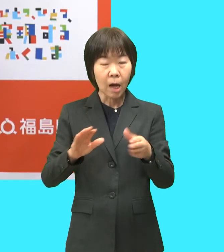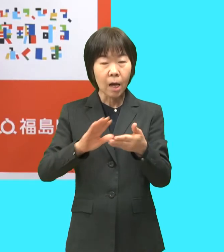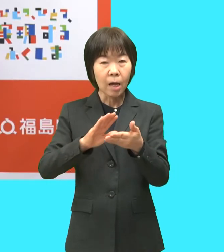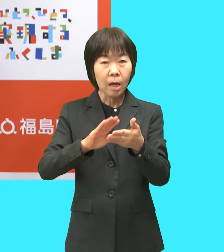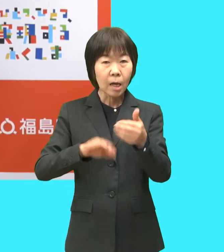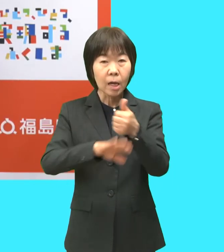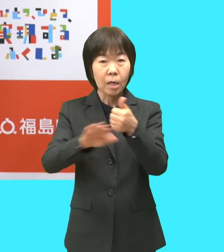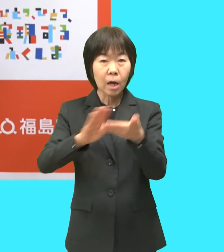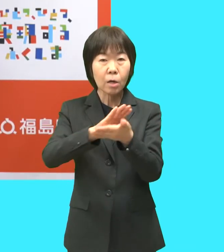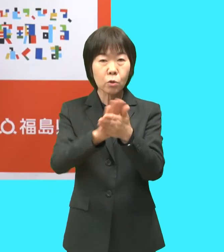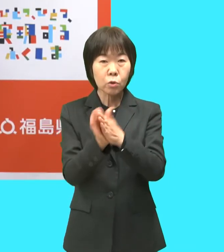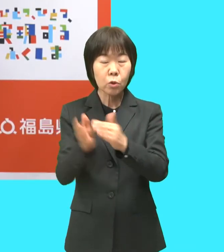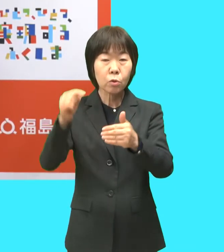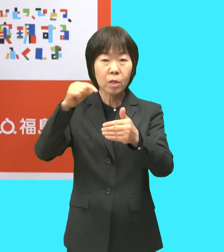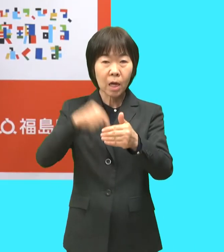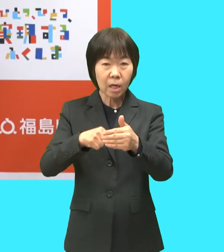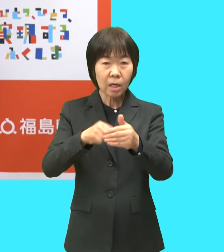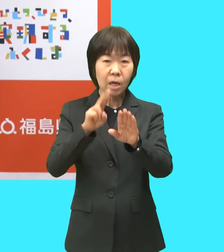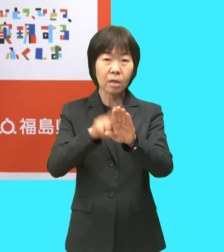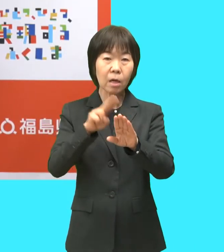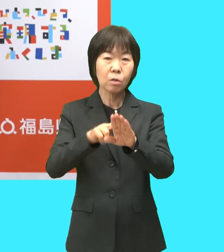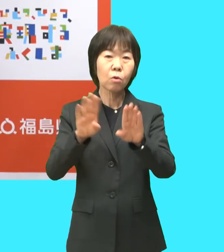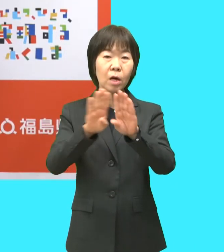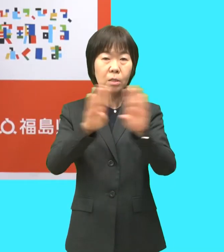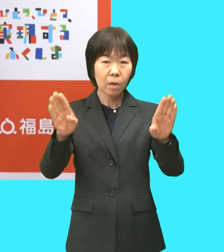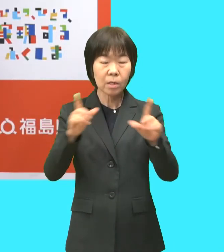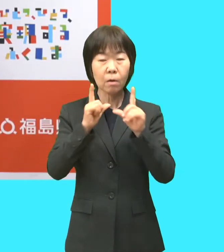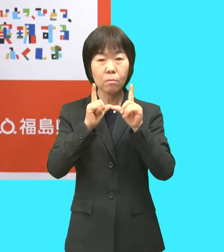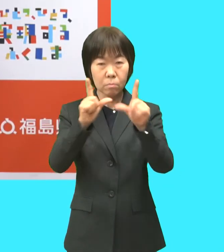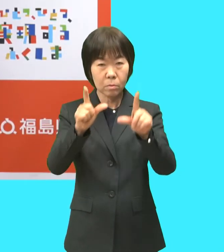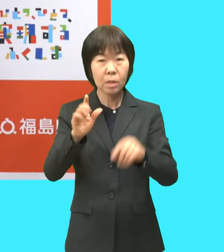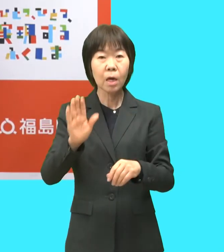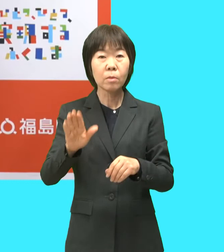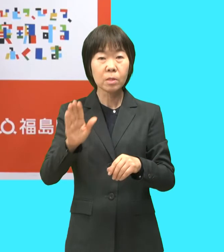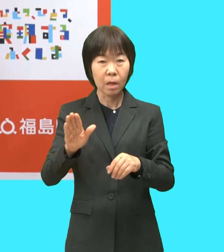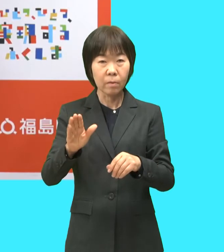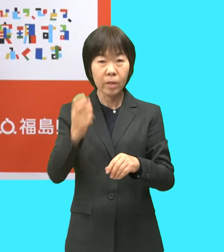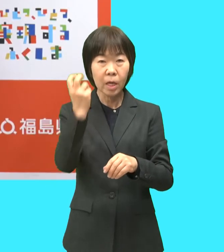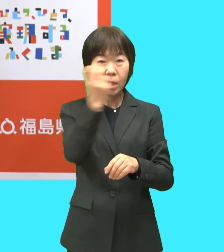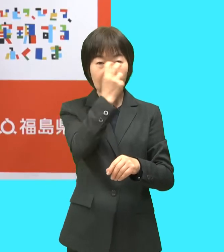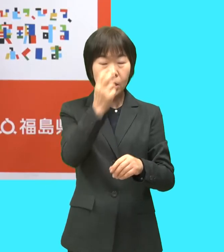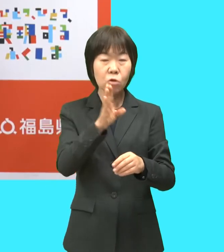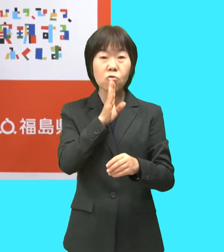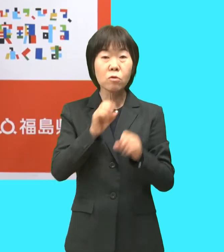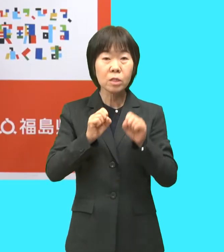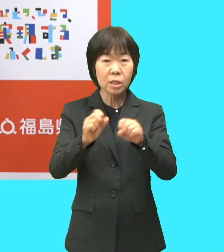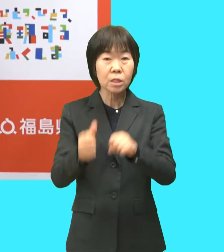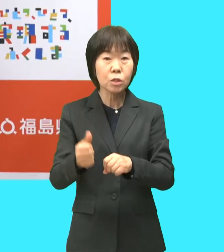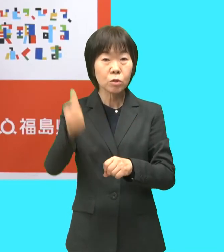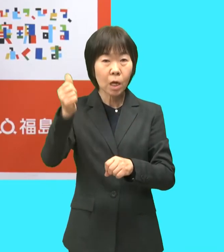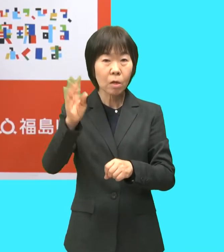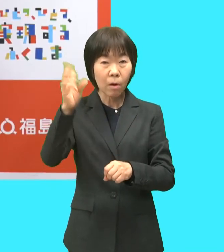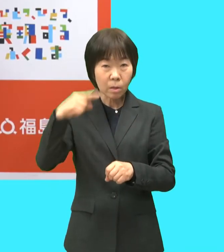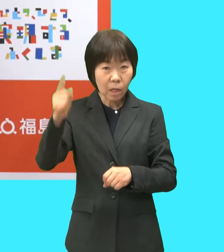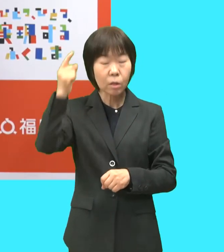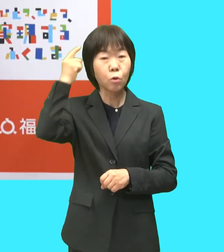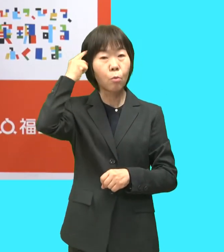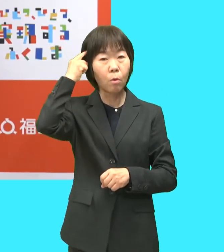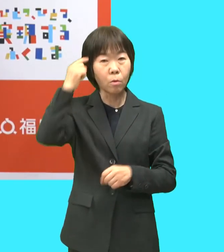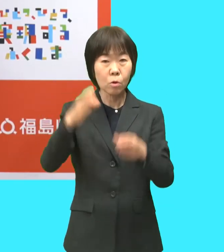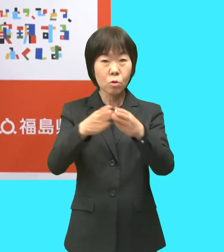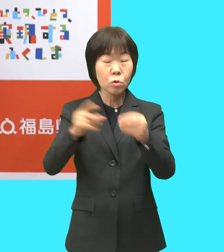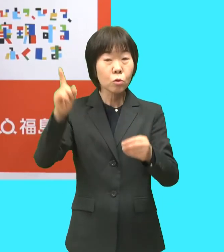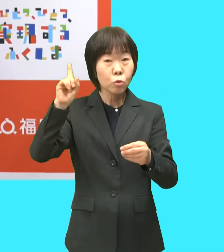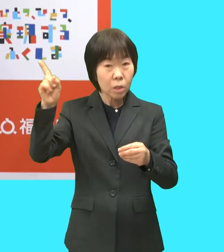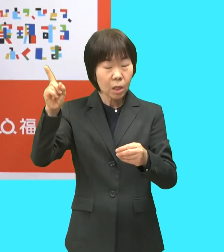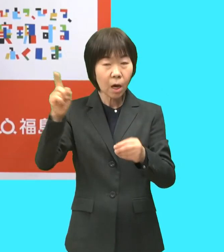めたということを、会見で発表されまして、あくまで検査の実施主体は県であると思いますが、国がこの